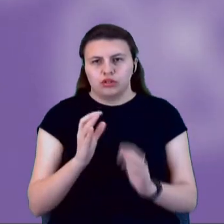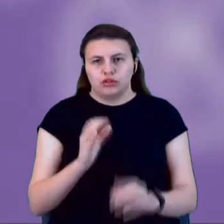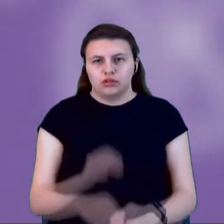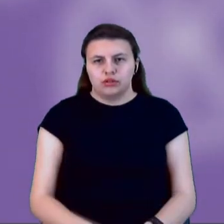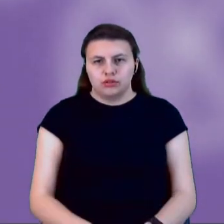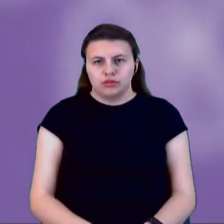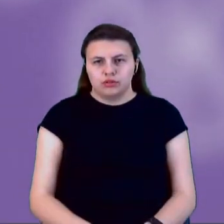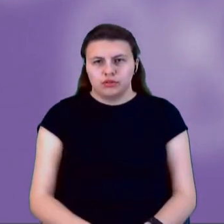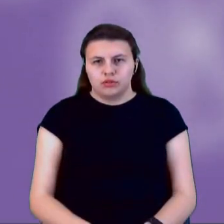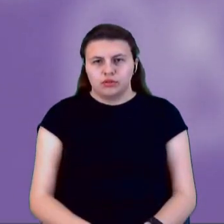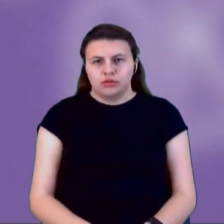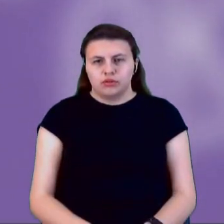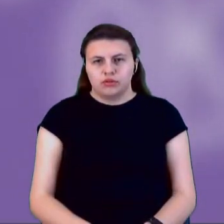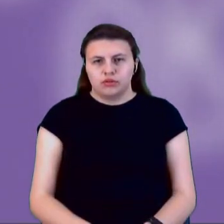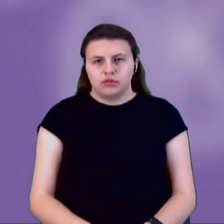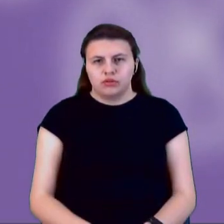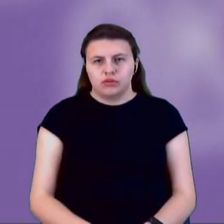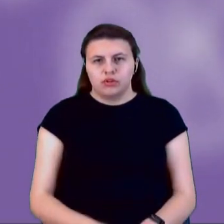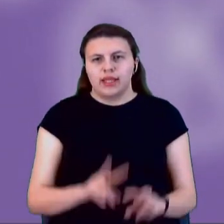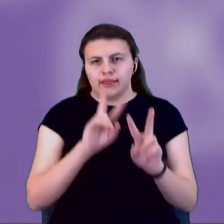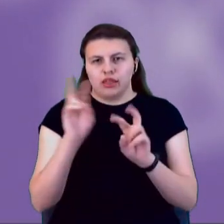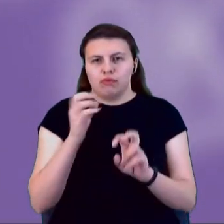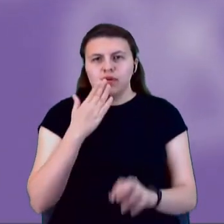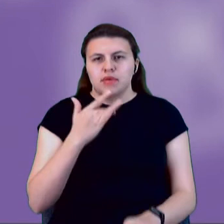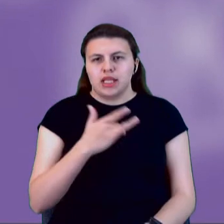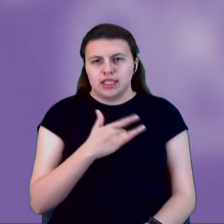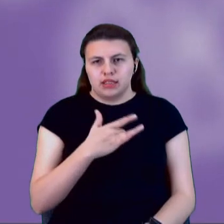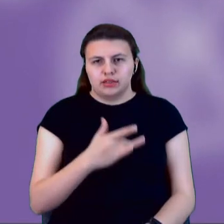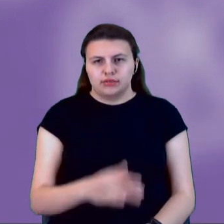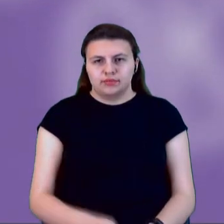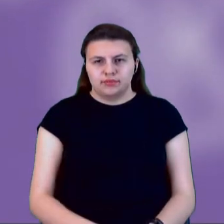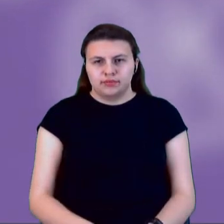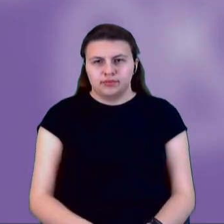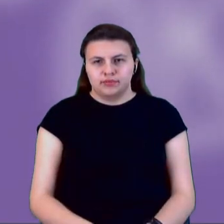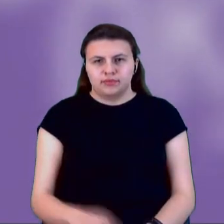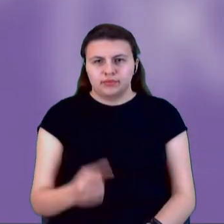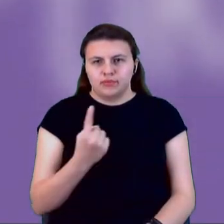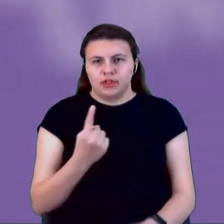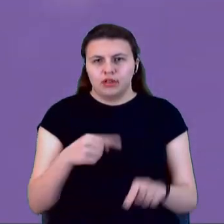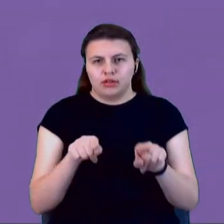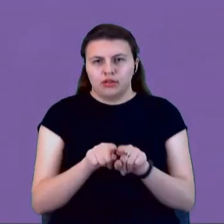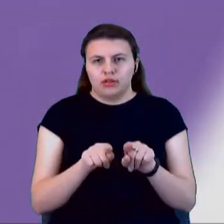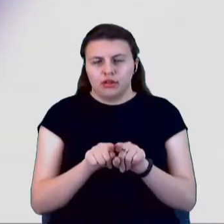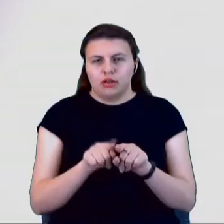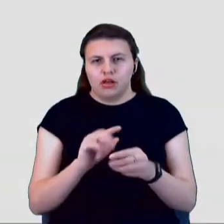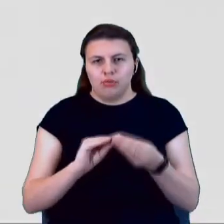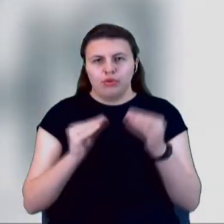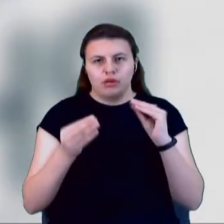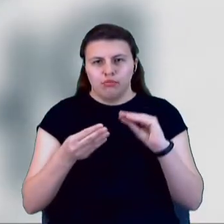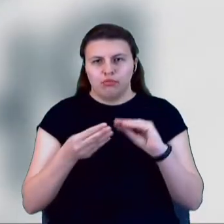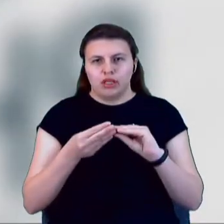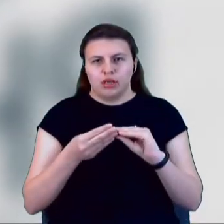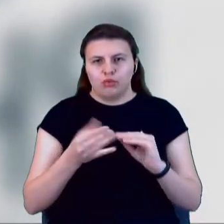озаботились именно темой милосердия. Одна вот из самых животрепещущих проблем в нашем городе, я